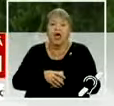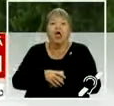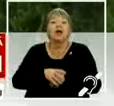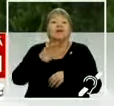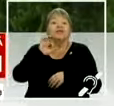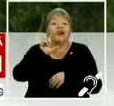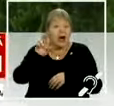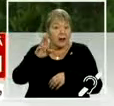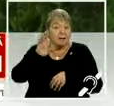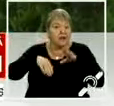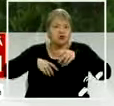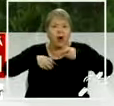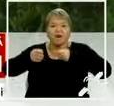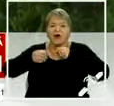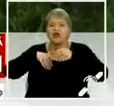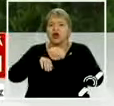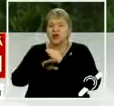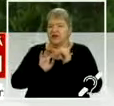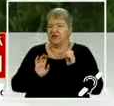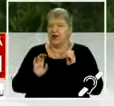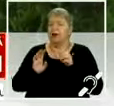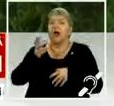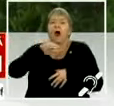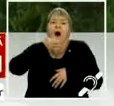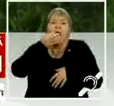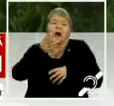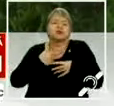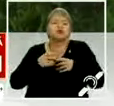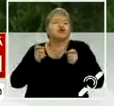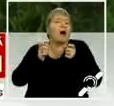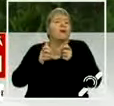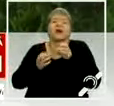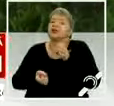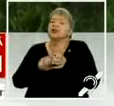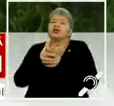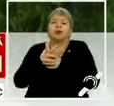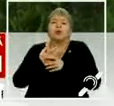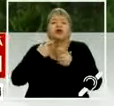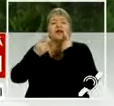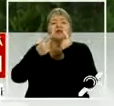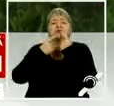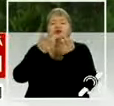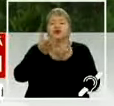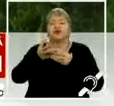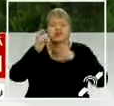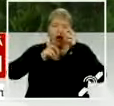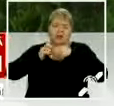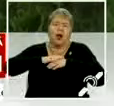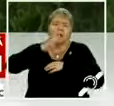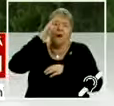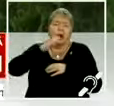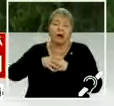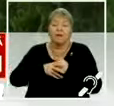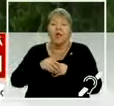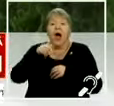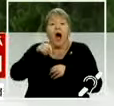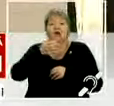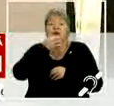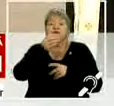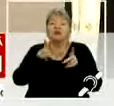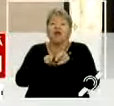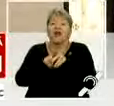schimb, ministrul de interne Lucian Bode s-a apărat de la începutul acestui scandal. O face și acum pe o pagină